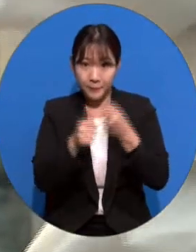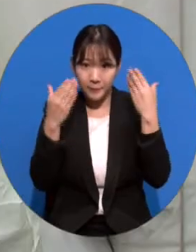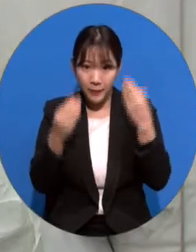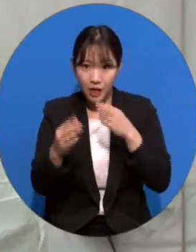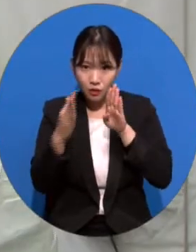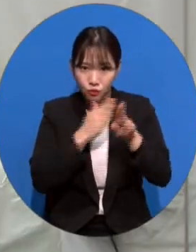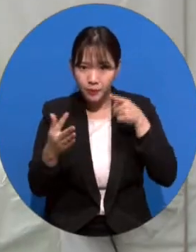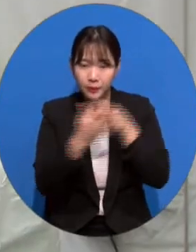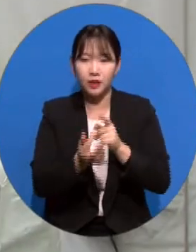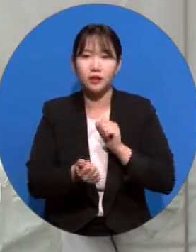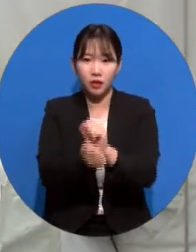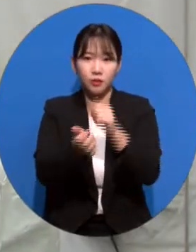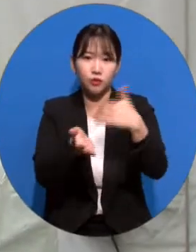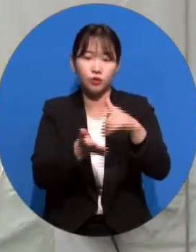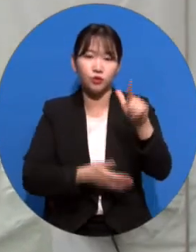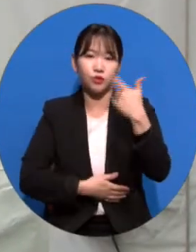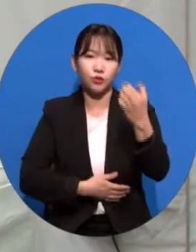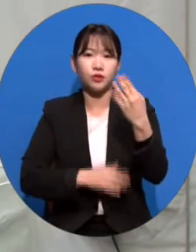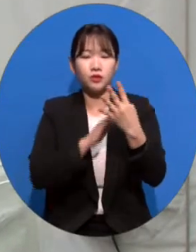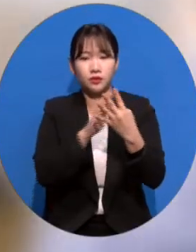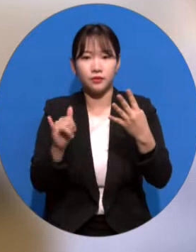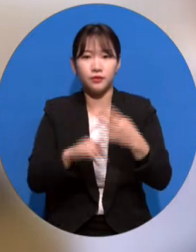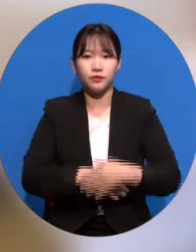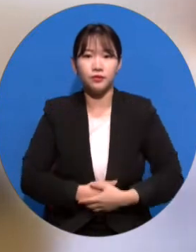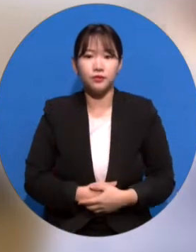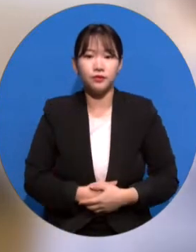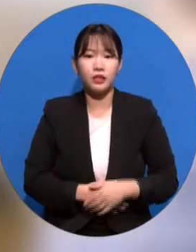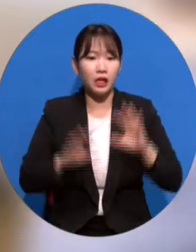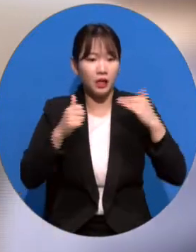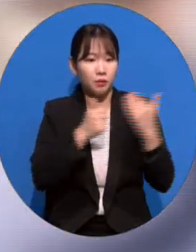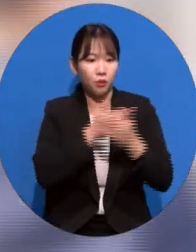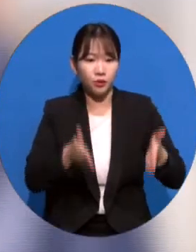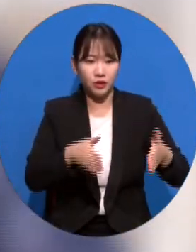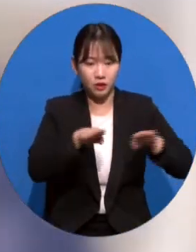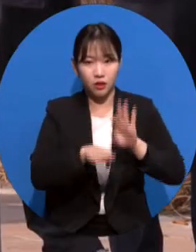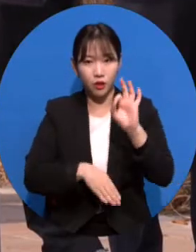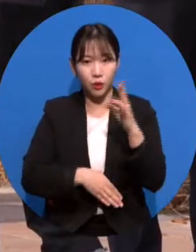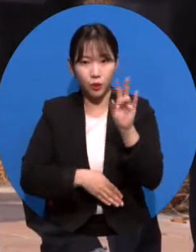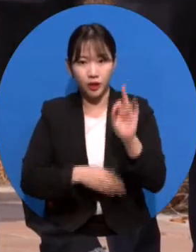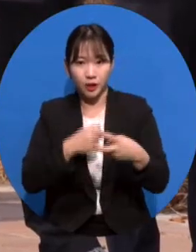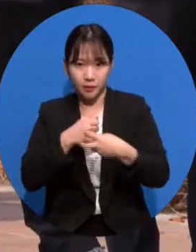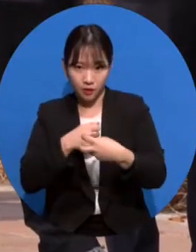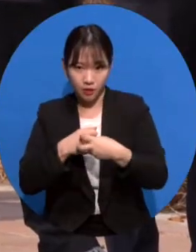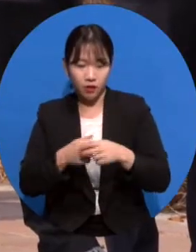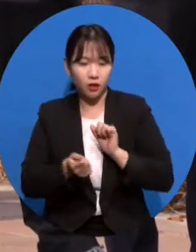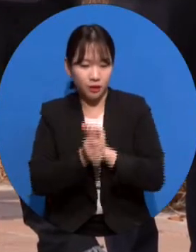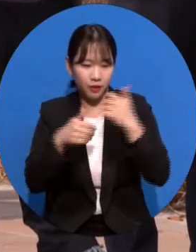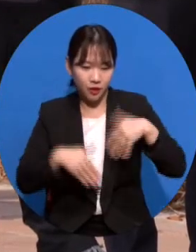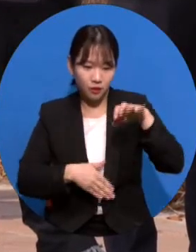돌파 감염 사례도 694명에 달했습니다. 아동보호시설, 요양병원 등 감염